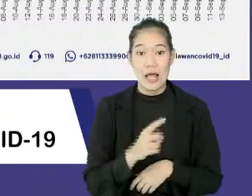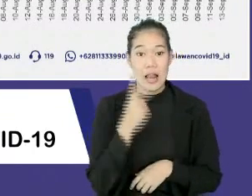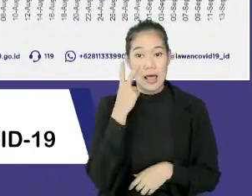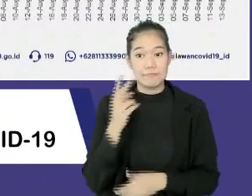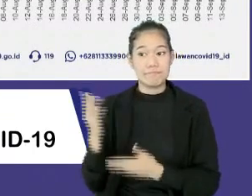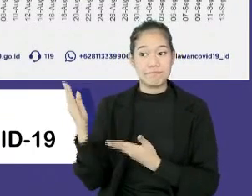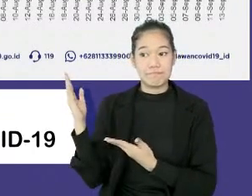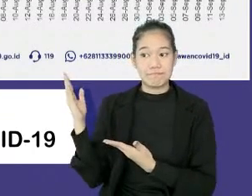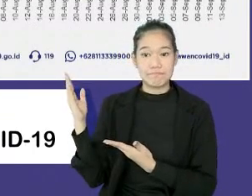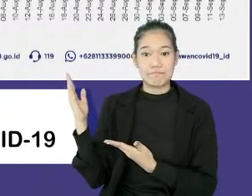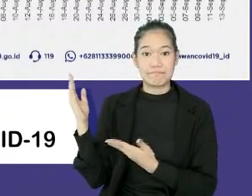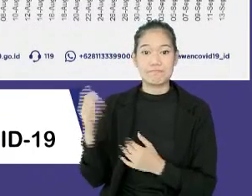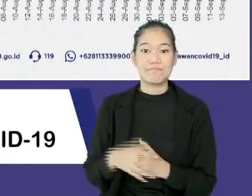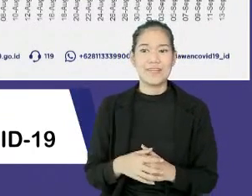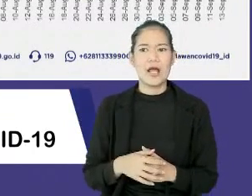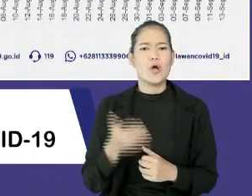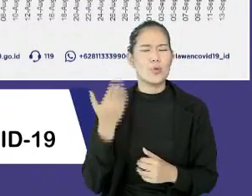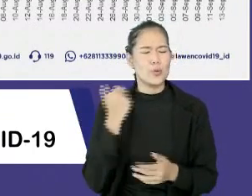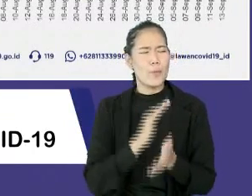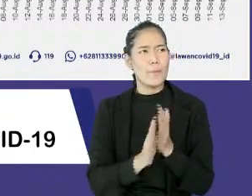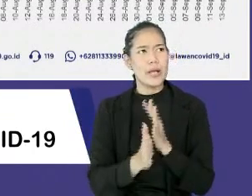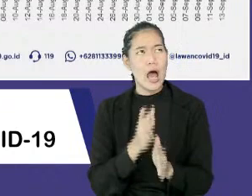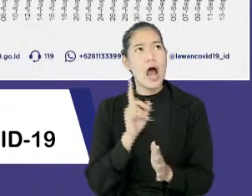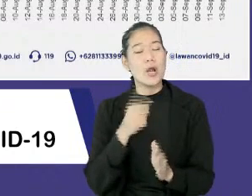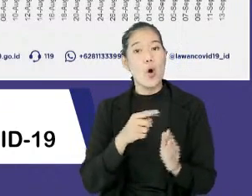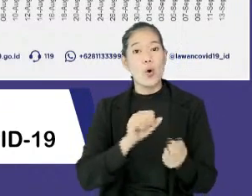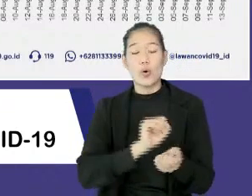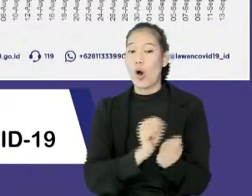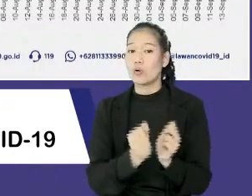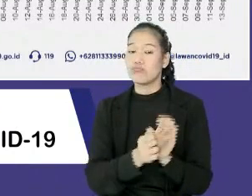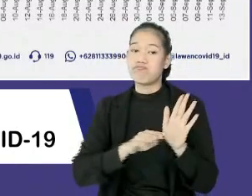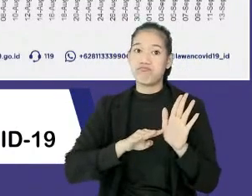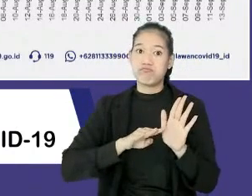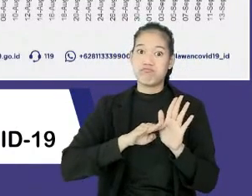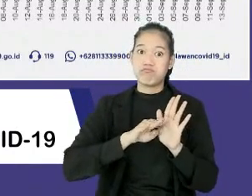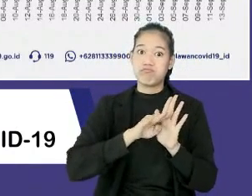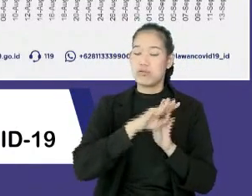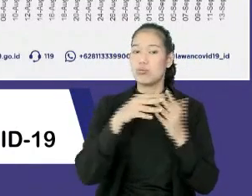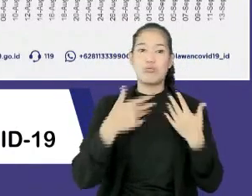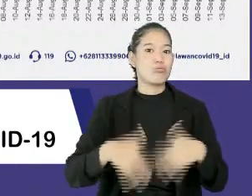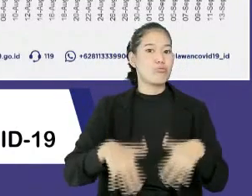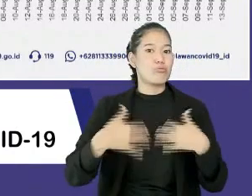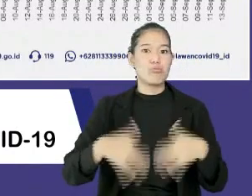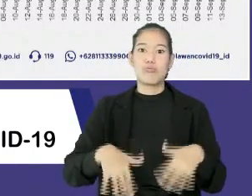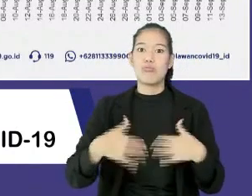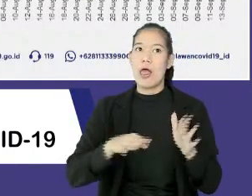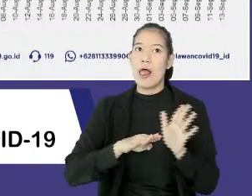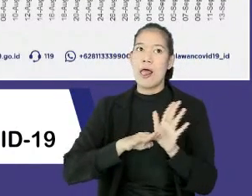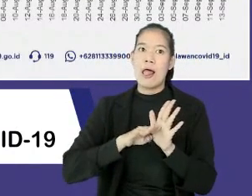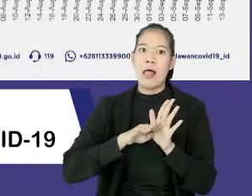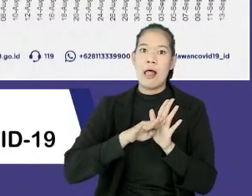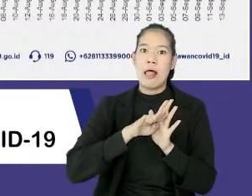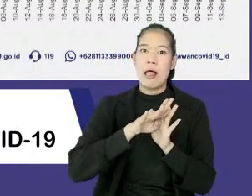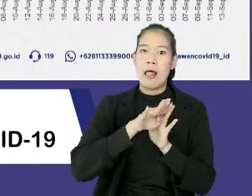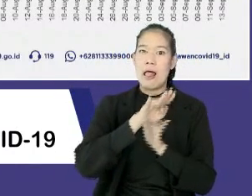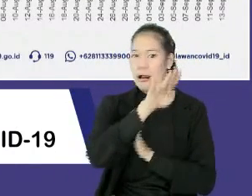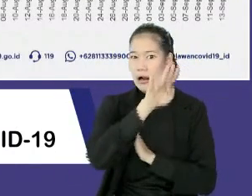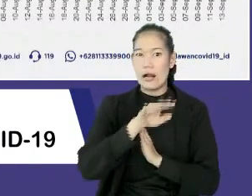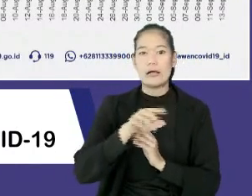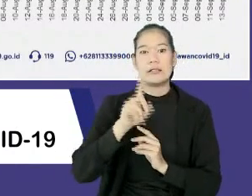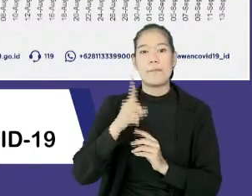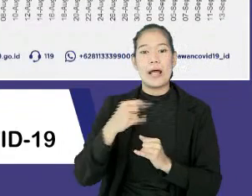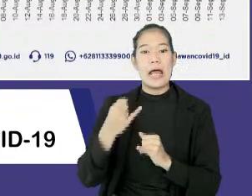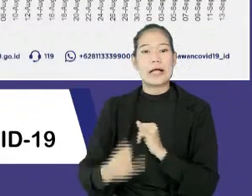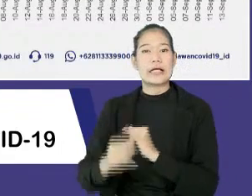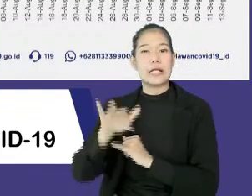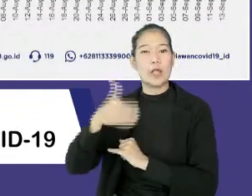memang kita ingat bahwa kita pernah mengalami peningkatan kasusnya luar biasa jauh lebih tinggi dibandingkan persuasif yang ada